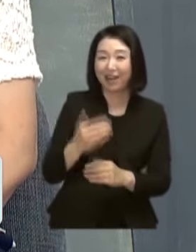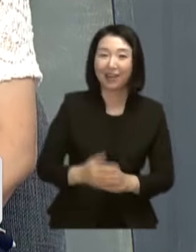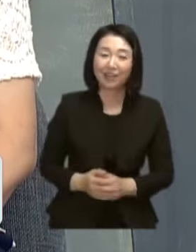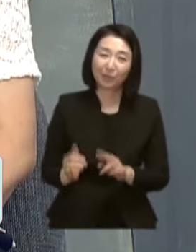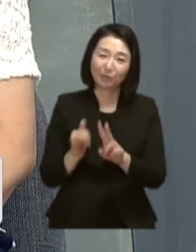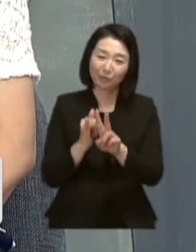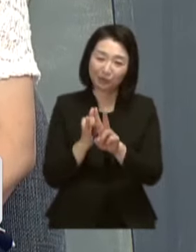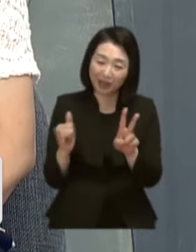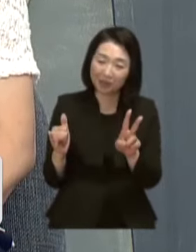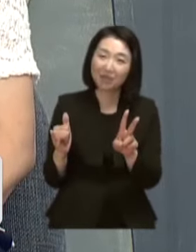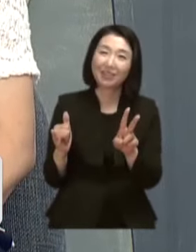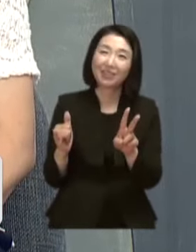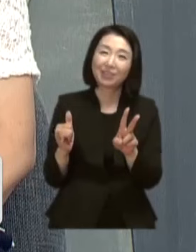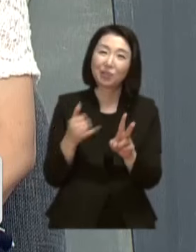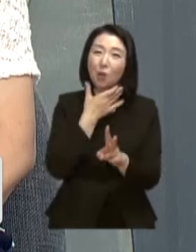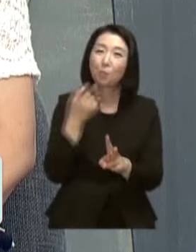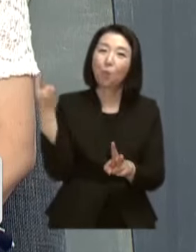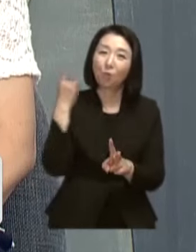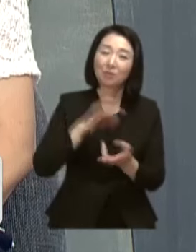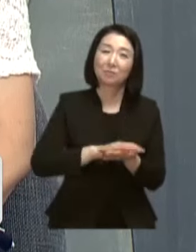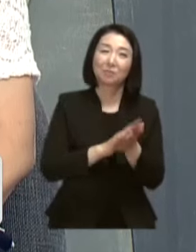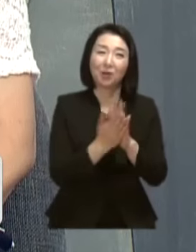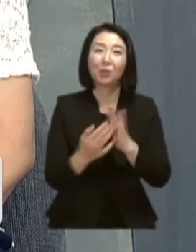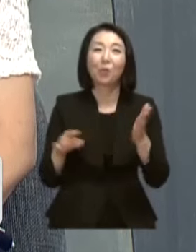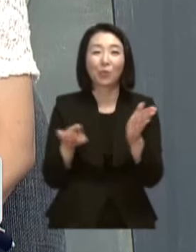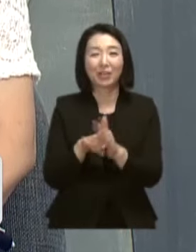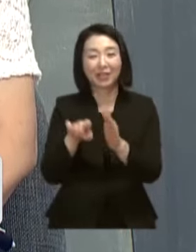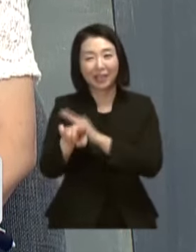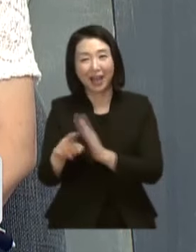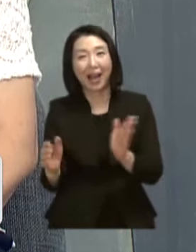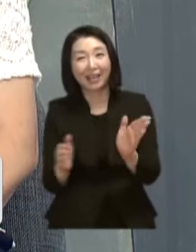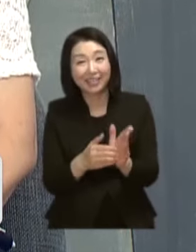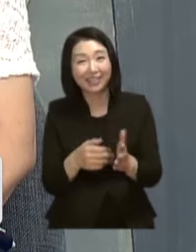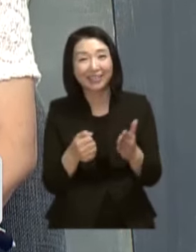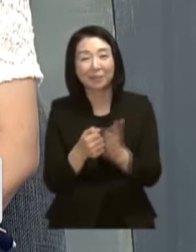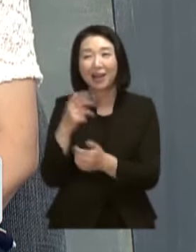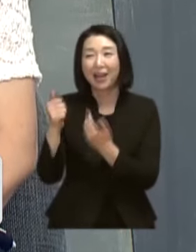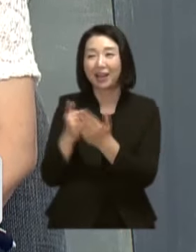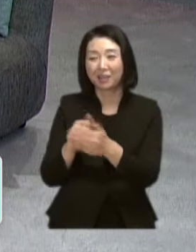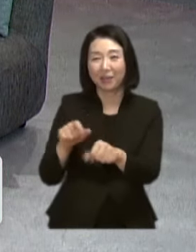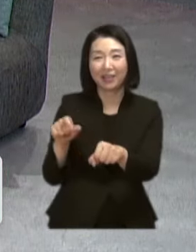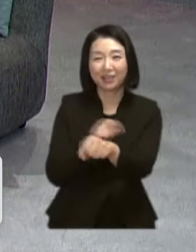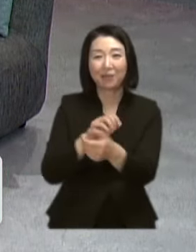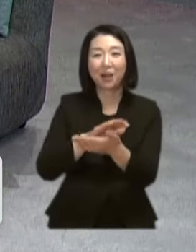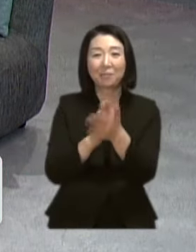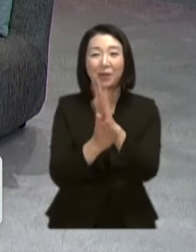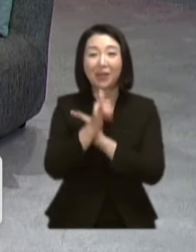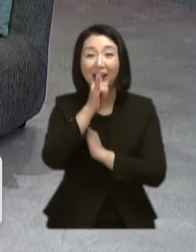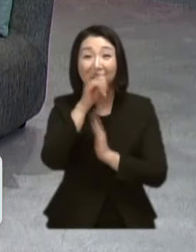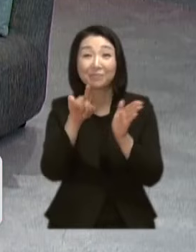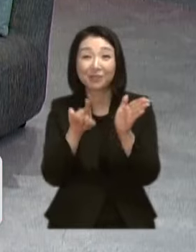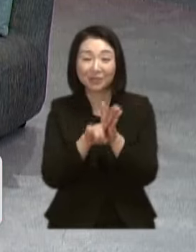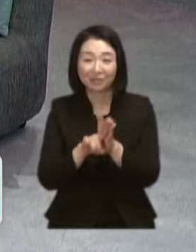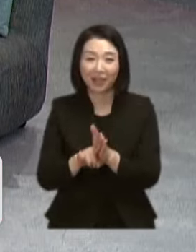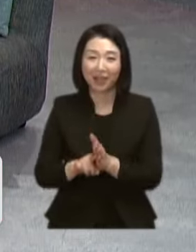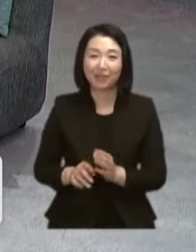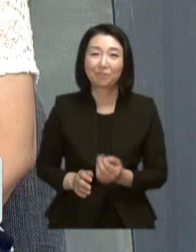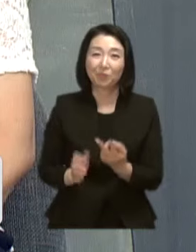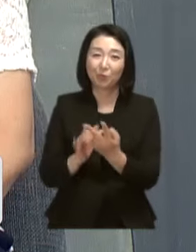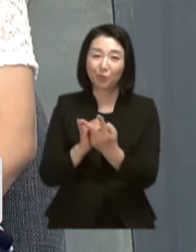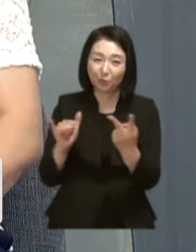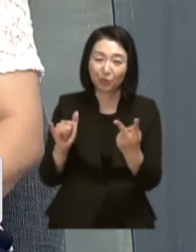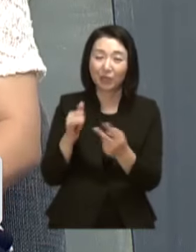이런 마음으로 가시기 때문에 하나님이 특별하신 역사가 일어날 줄 믿습니다. 감사합니다. 네. 두 분이 이제 가지고 계신 기도 제목,